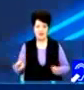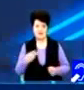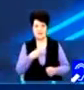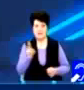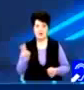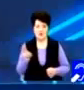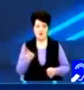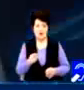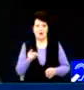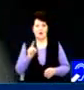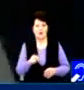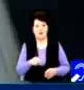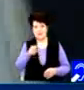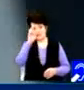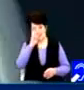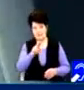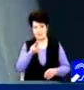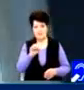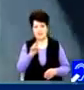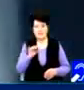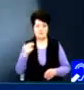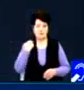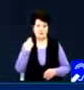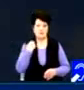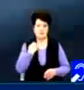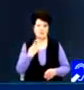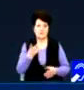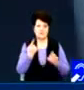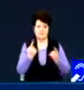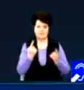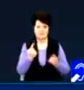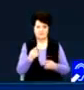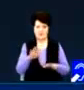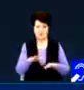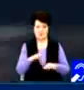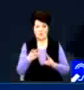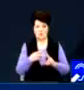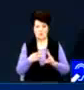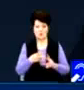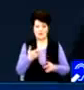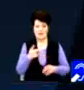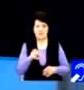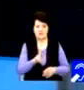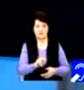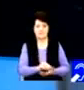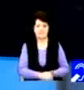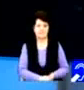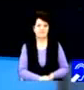euro asta în condițiile în care statul peninsular are deja o datorie publică imensă care o plasează pe locul doi în uniune după